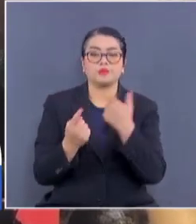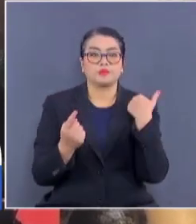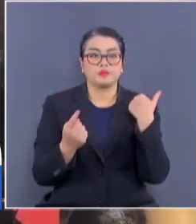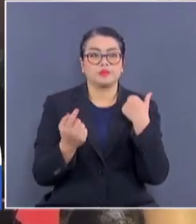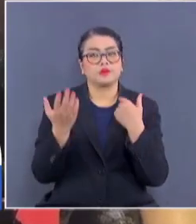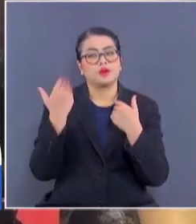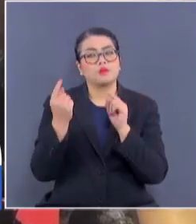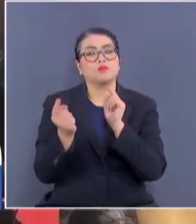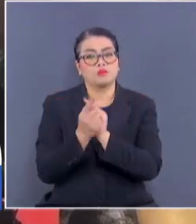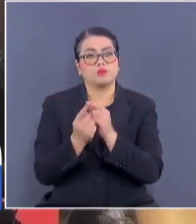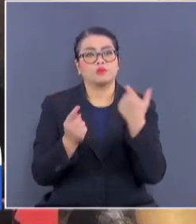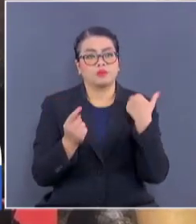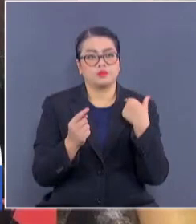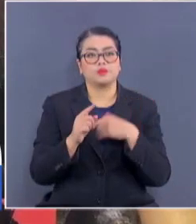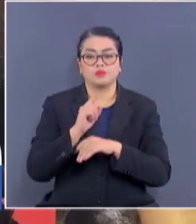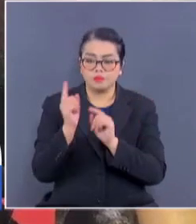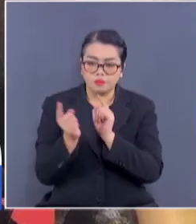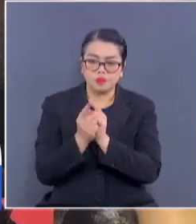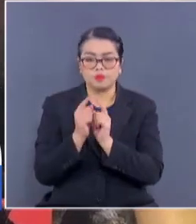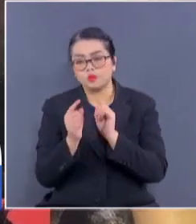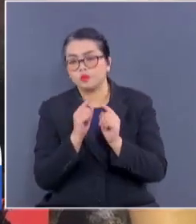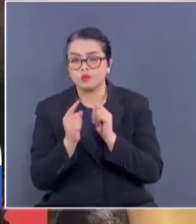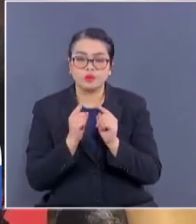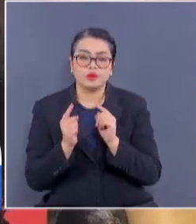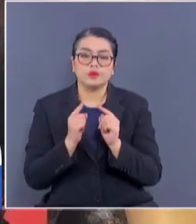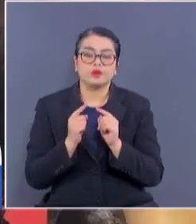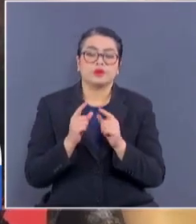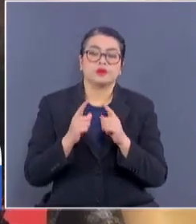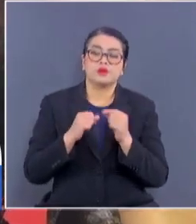ที่มีวันที่ได้เจอกันนะก็ได้คุยกันแล้วก็เ